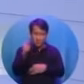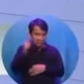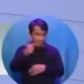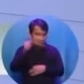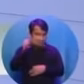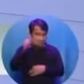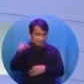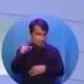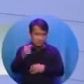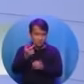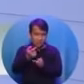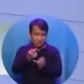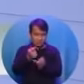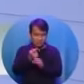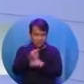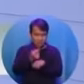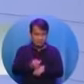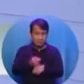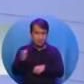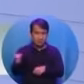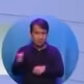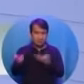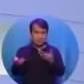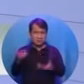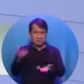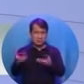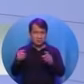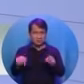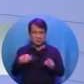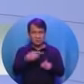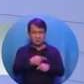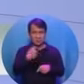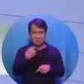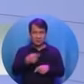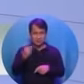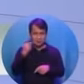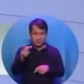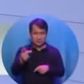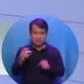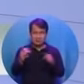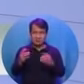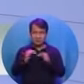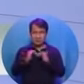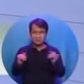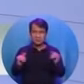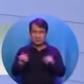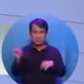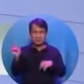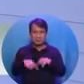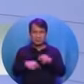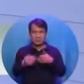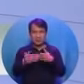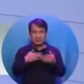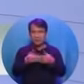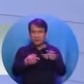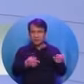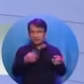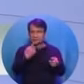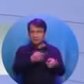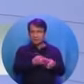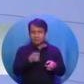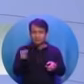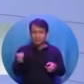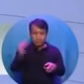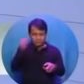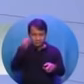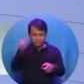Giselle, gawin natin. Pero kung talagang wala nang pag-asa, tulad sinabi ni Christine, then gawin ko anong narapat. Kung gusto magsampa ng kaso ni